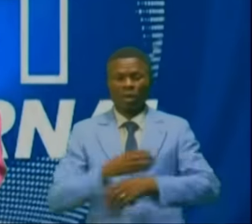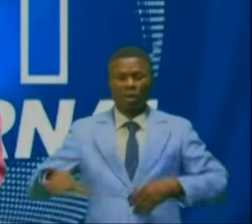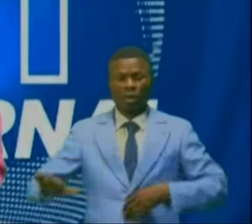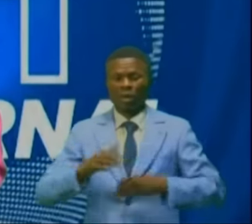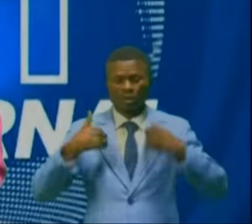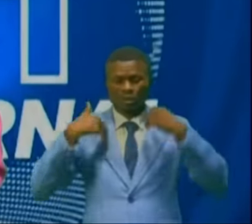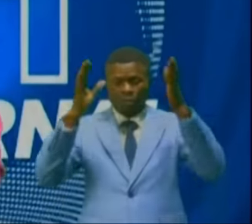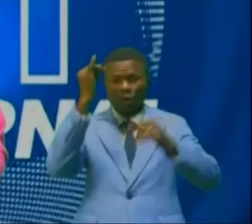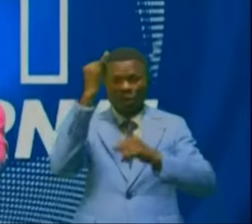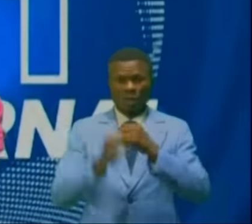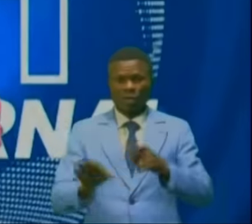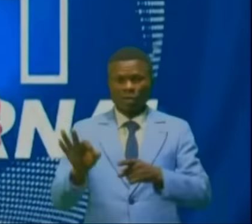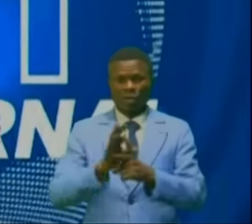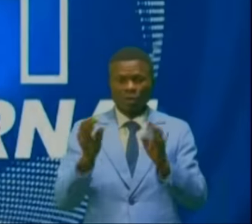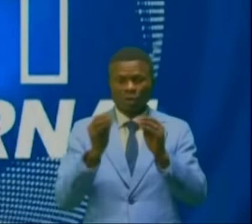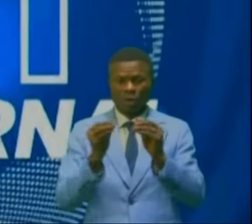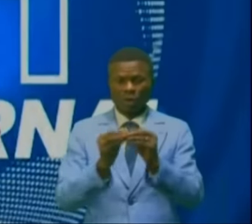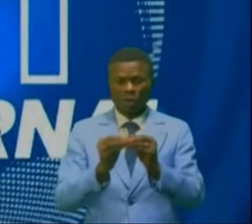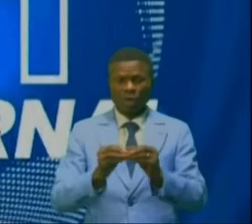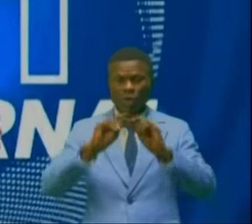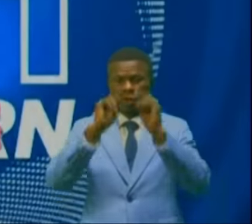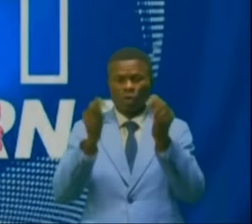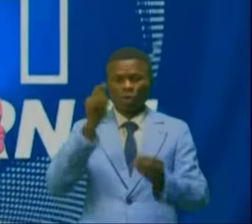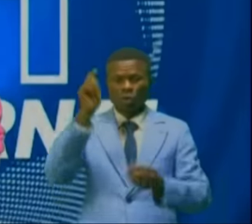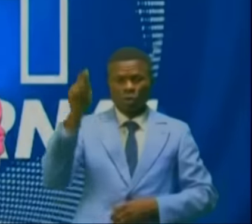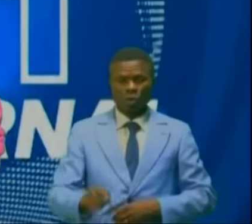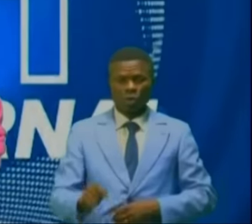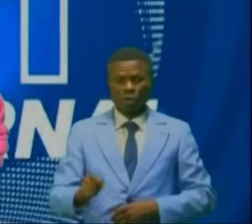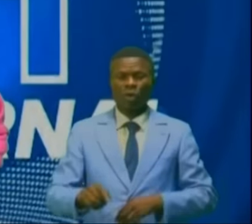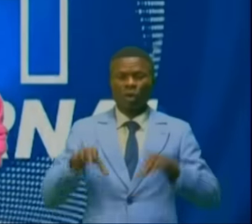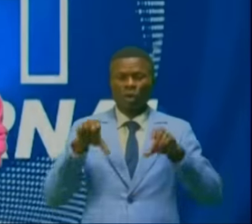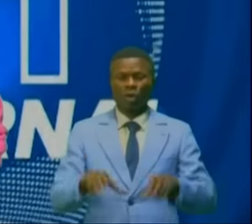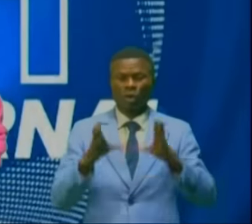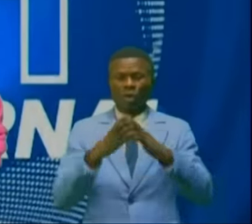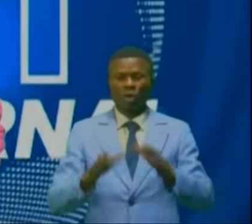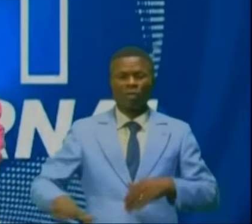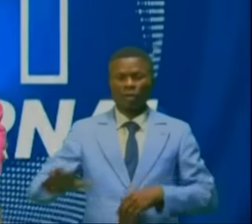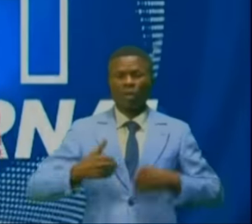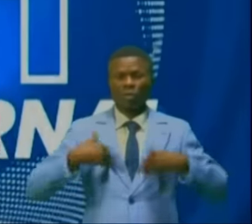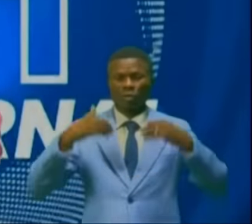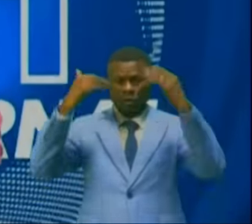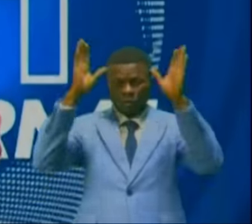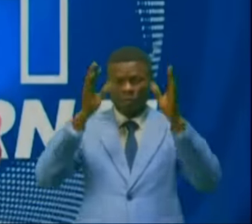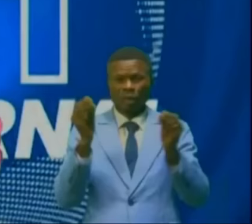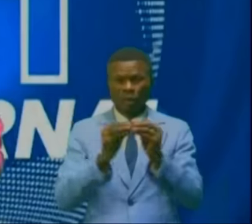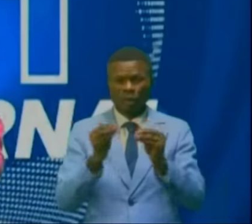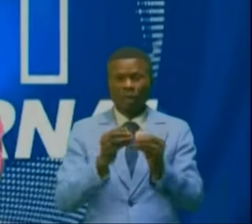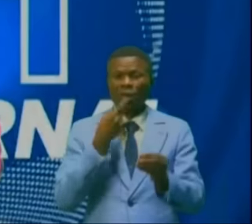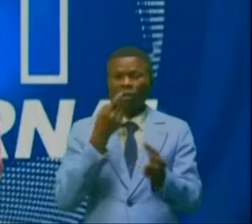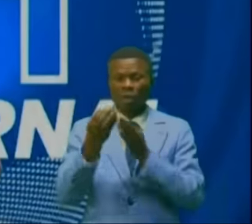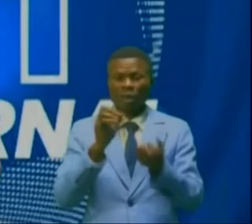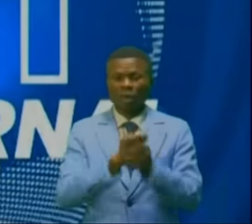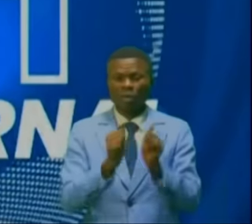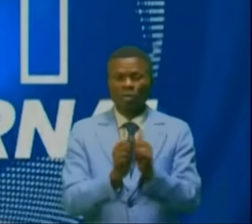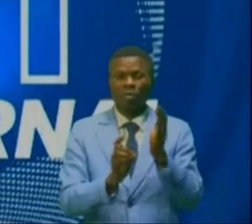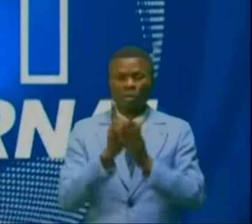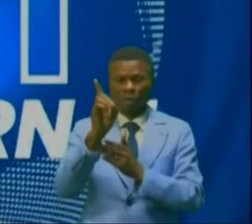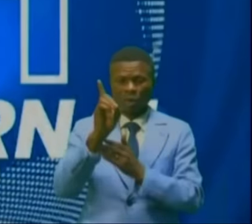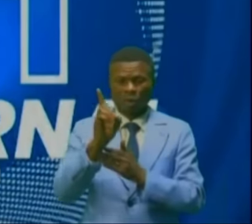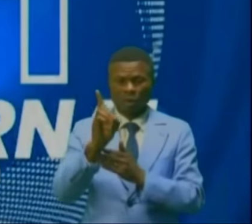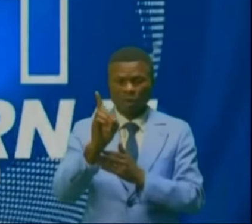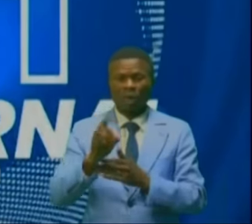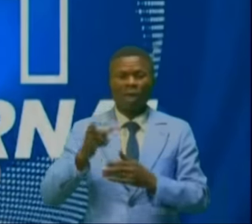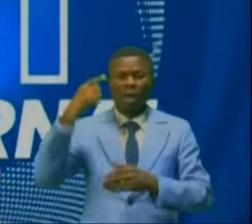de la première réunion de la commission militaire mixte RDC-Égypte. La réunion a évoqué notamment les derniers développements sur la